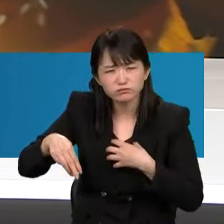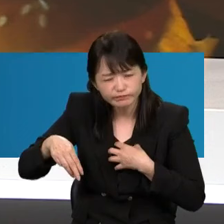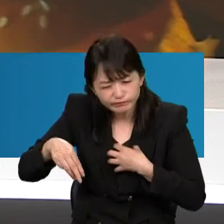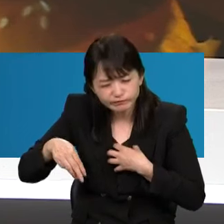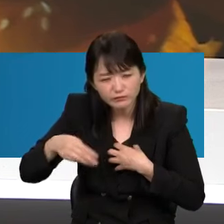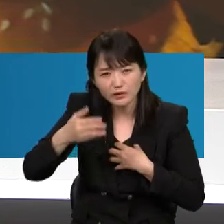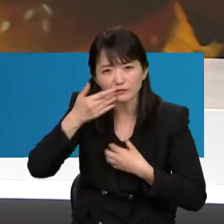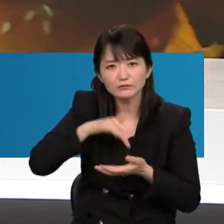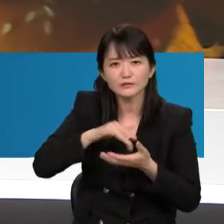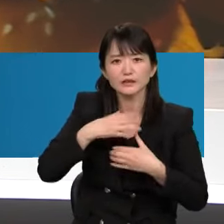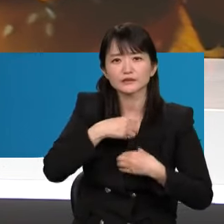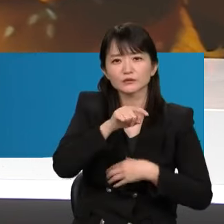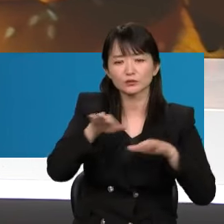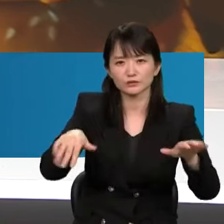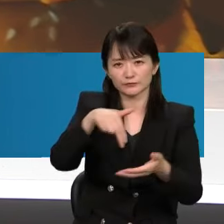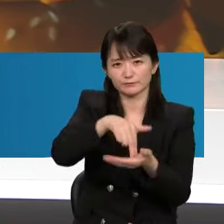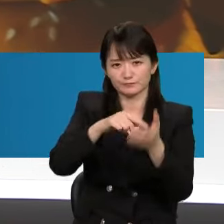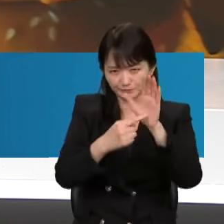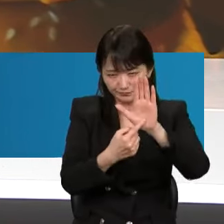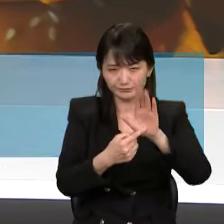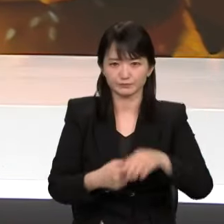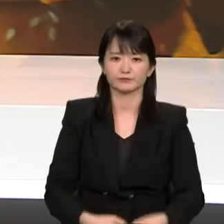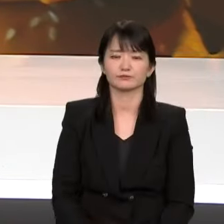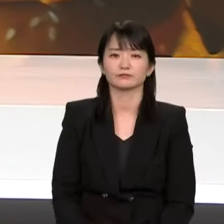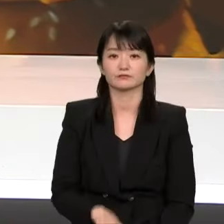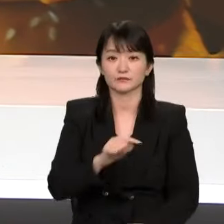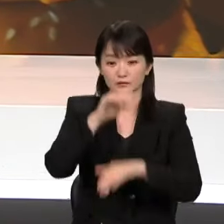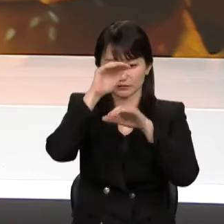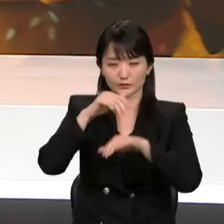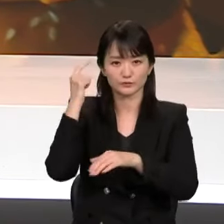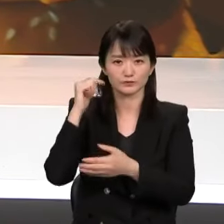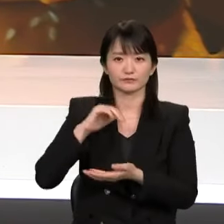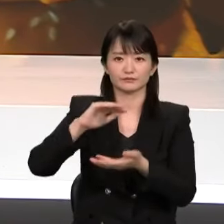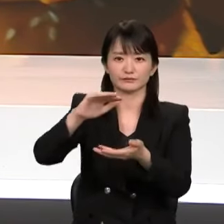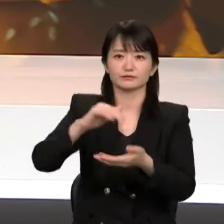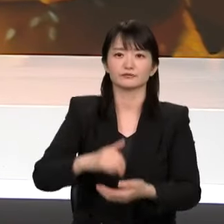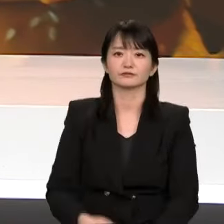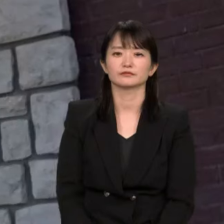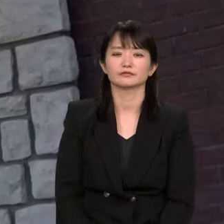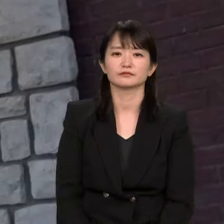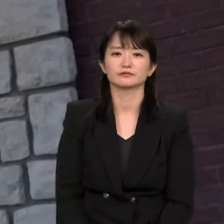커지자 식약처가 오늘 입장을 냈습니다. 어떤 내용인지 이희령 기자입니다.